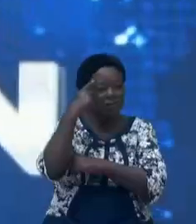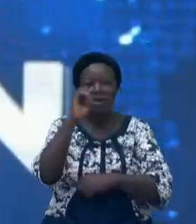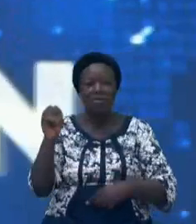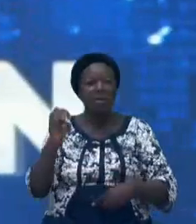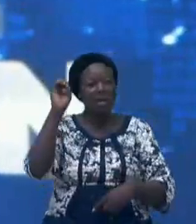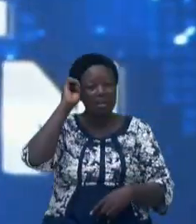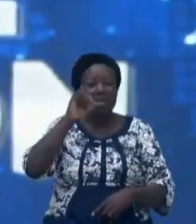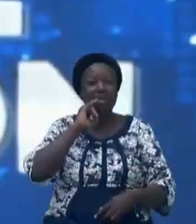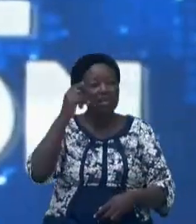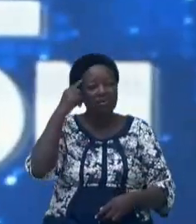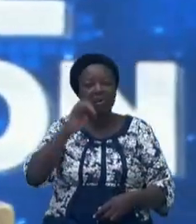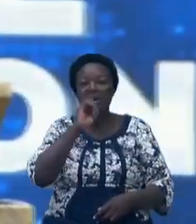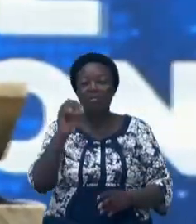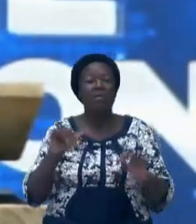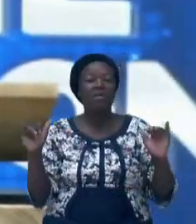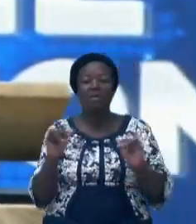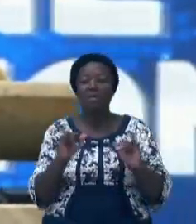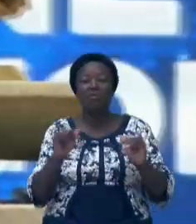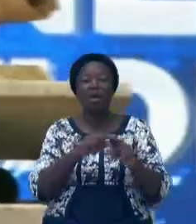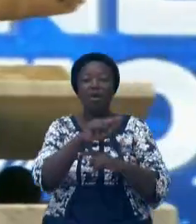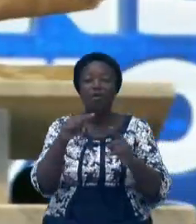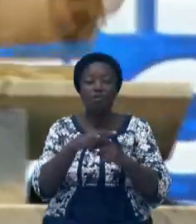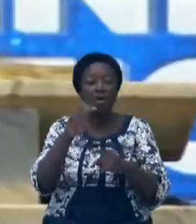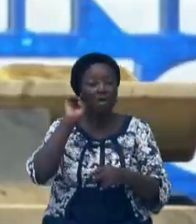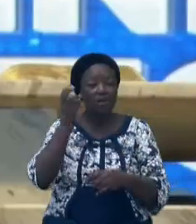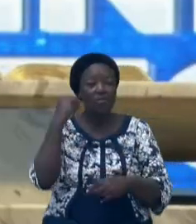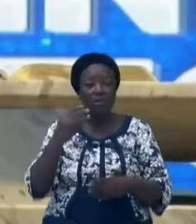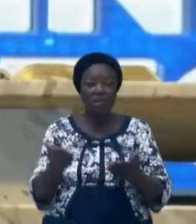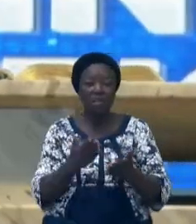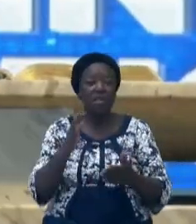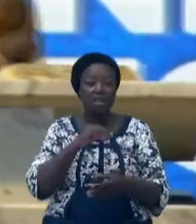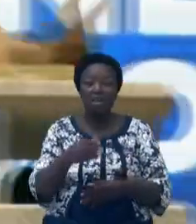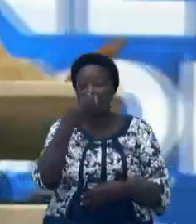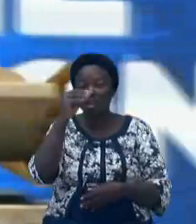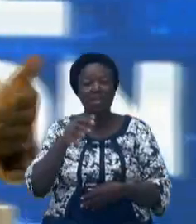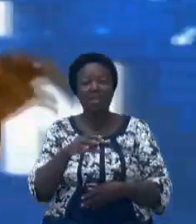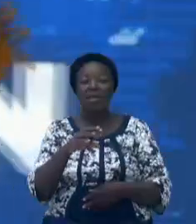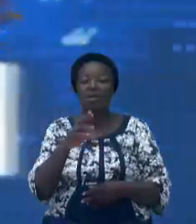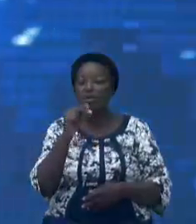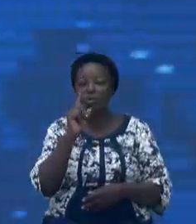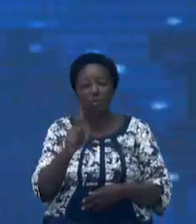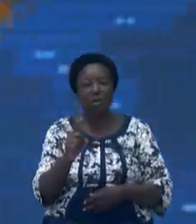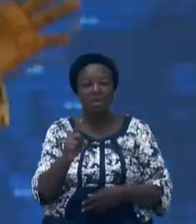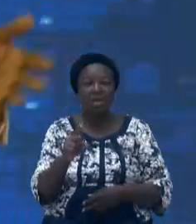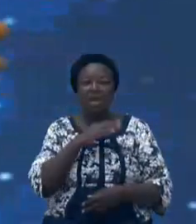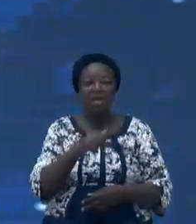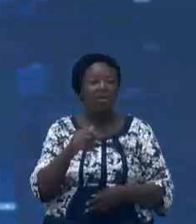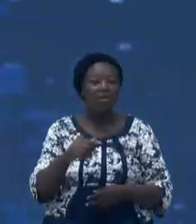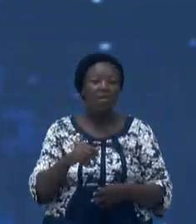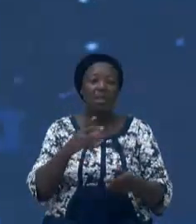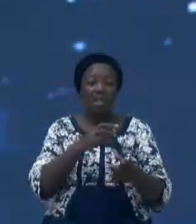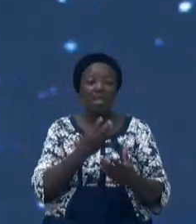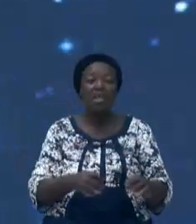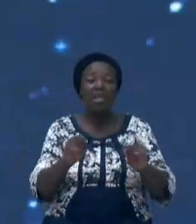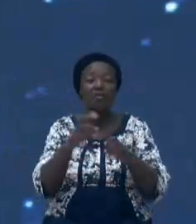hier aujourd'hui et éternellement il est pour toujours il est toujours le même qu'elle était là et n'a